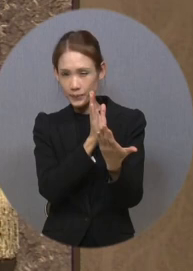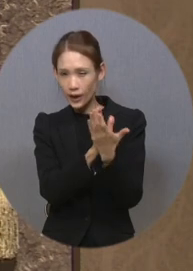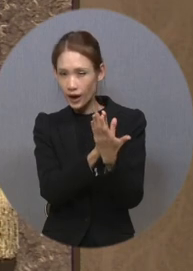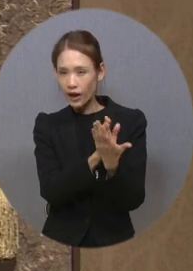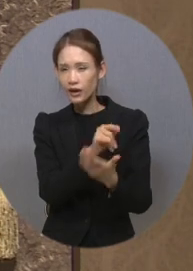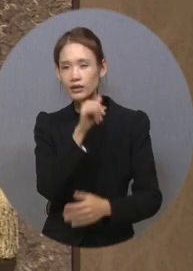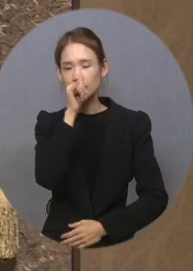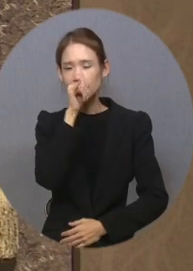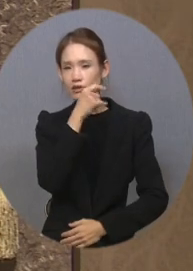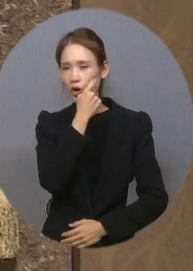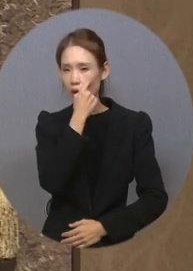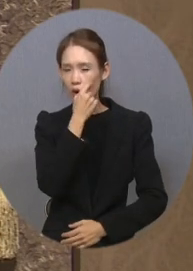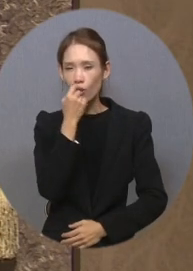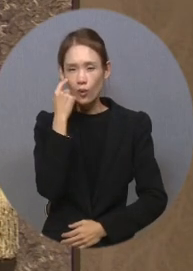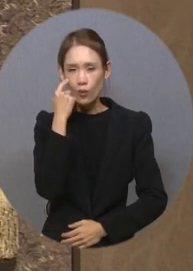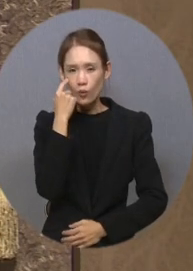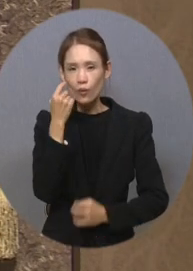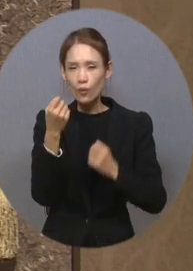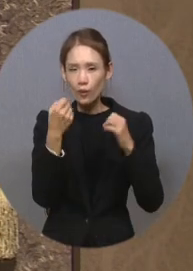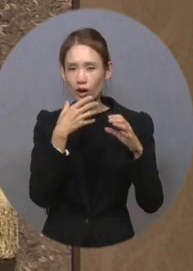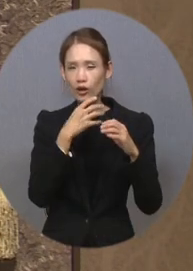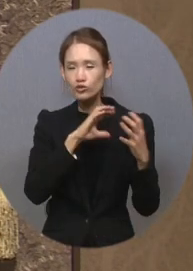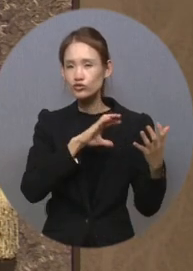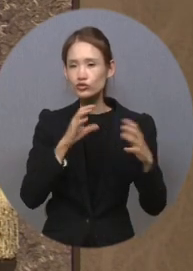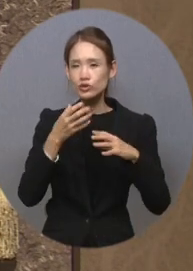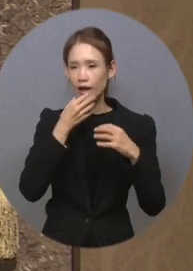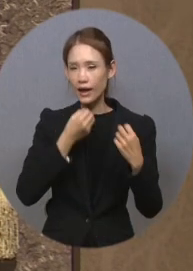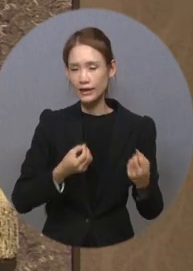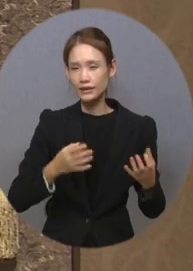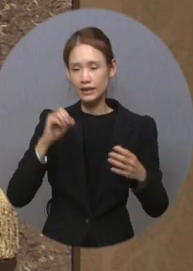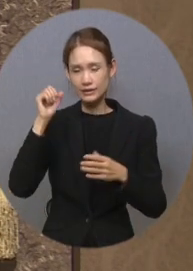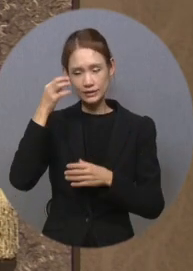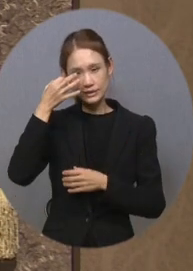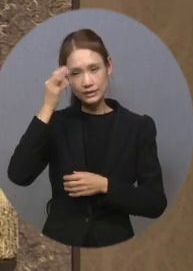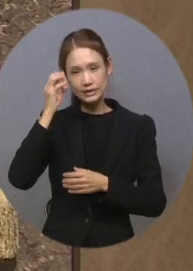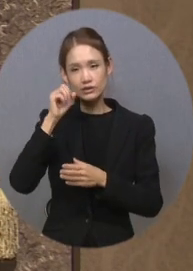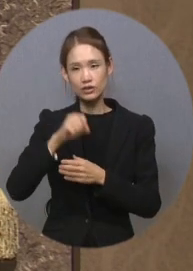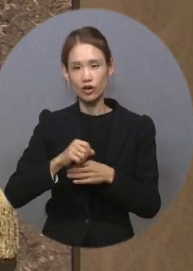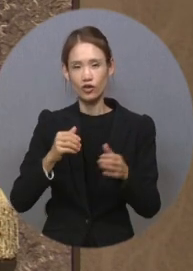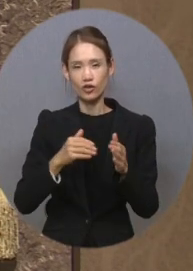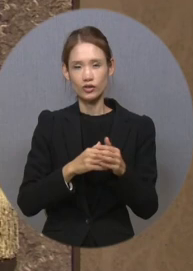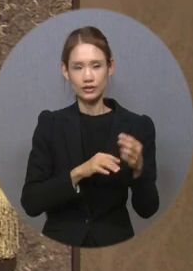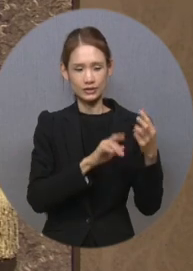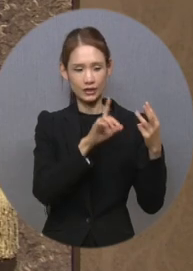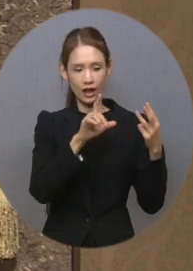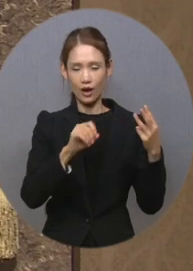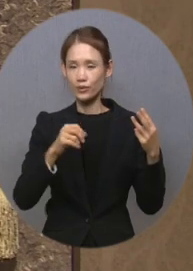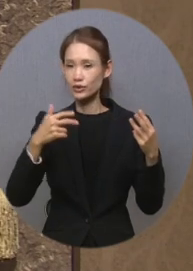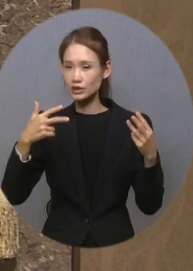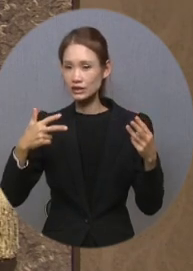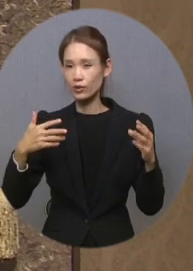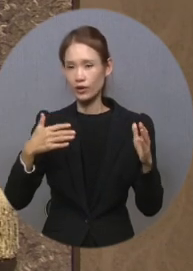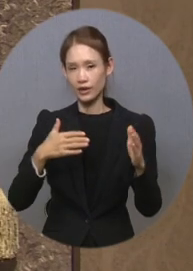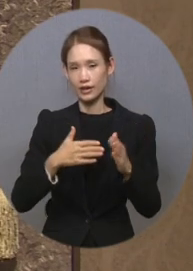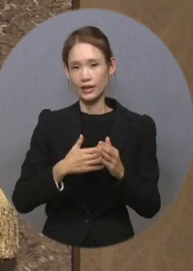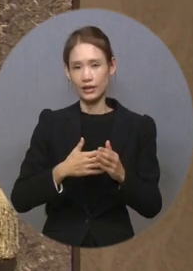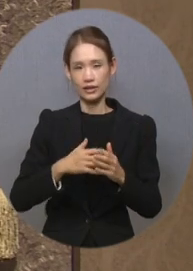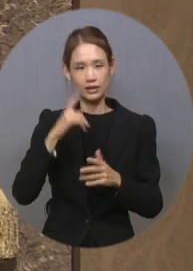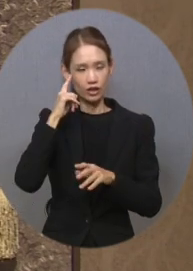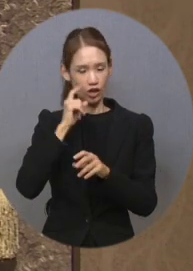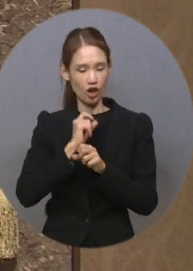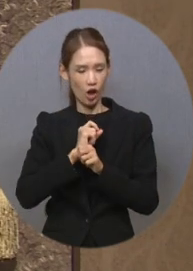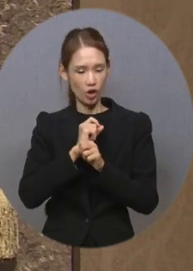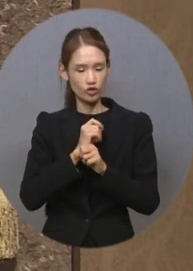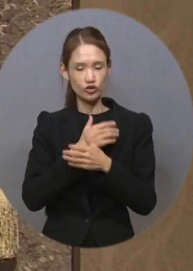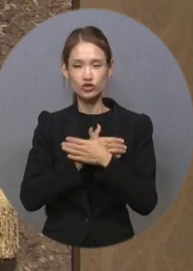돼야 국제행사로 인정을 해줍니다. 네. 그래서 한 3월부터 7월까지 그 우리 연구기관이